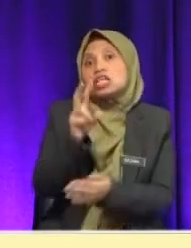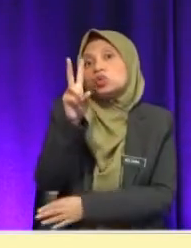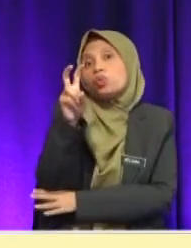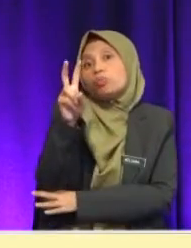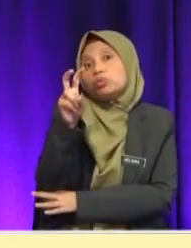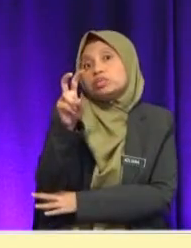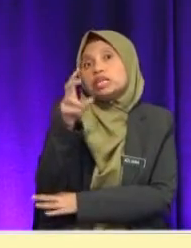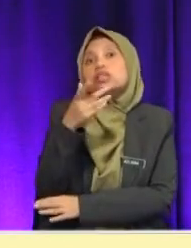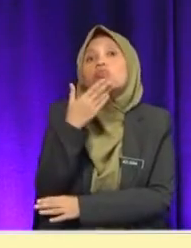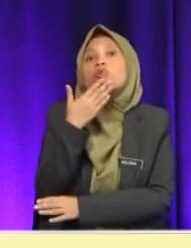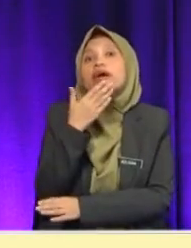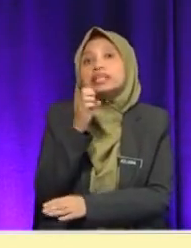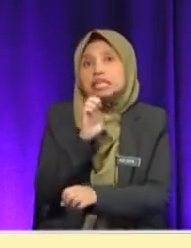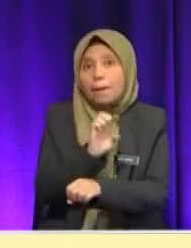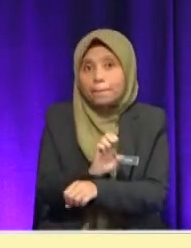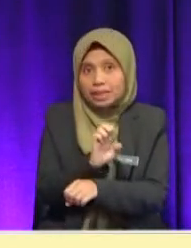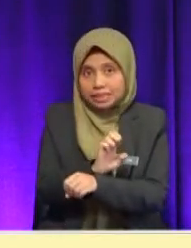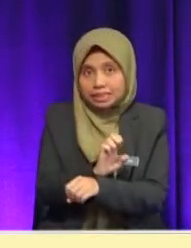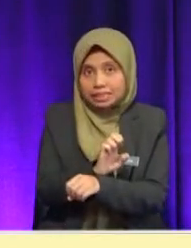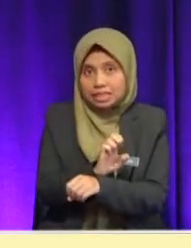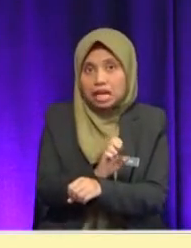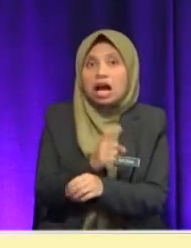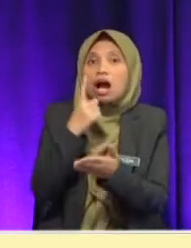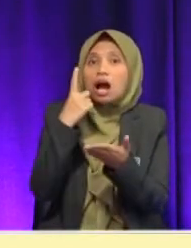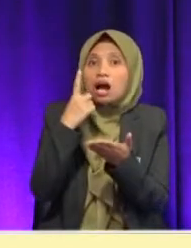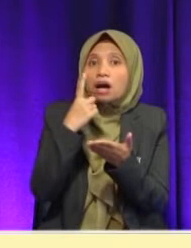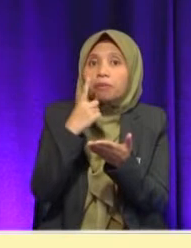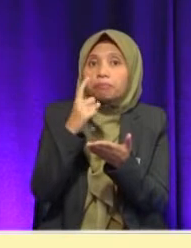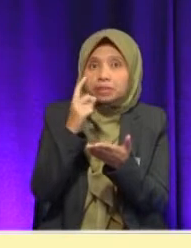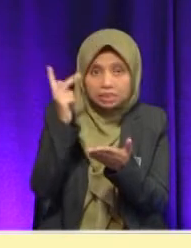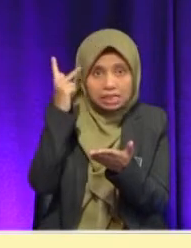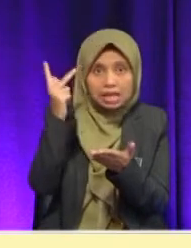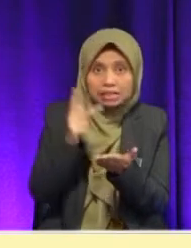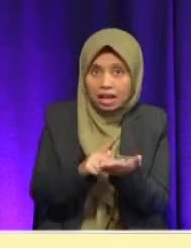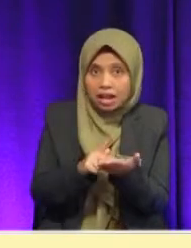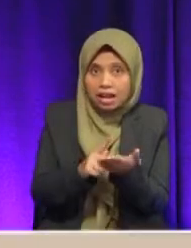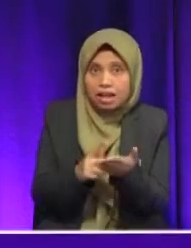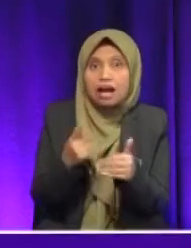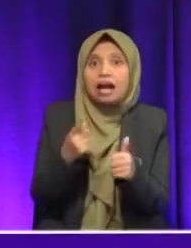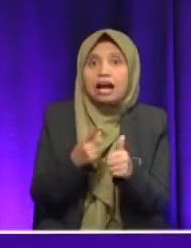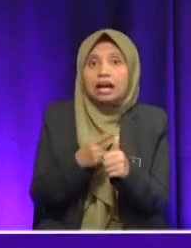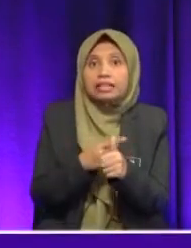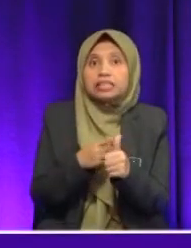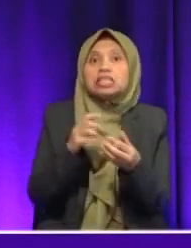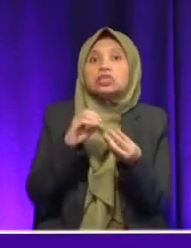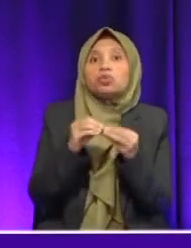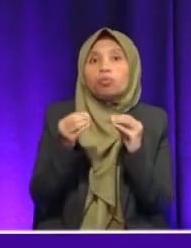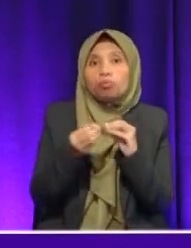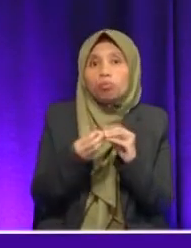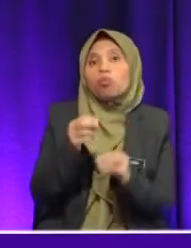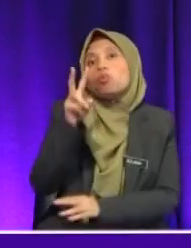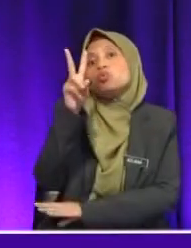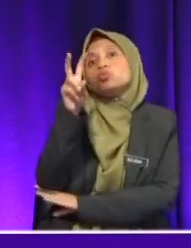keemasan psyche Apa yang perlu kita tahu dan kita kenal adalah ada tulisan ataupun Lombok